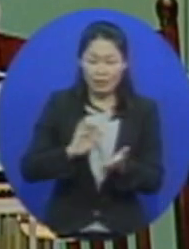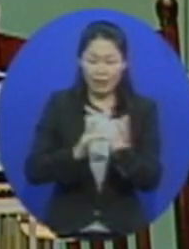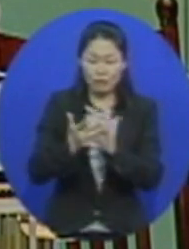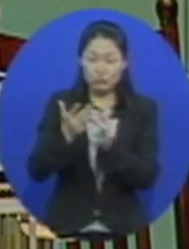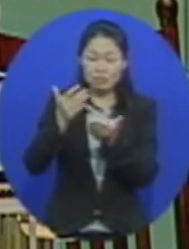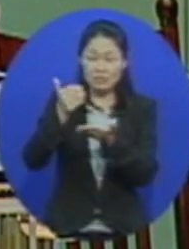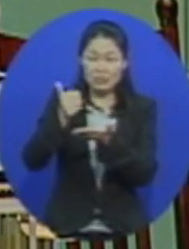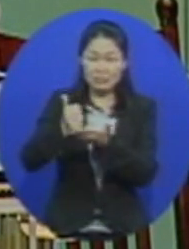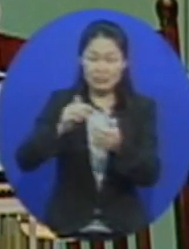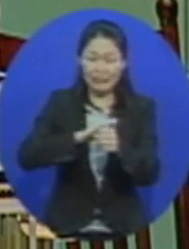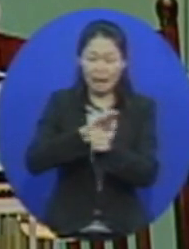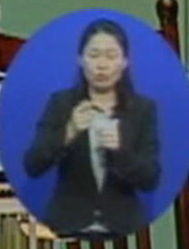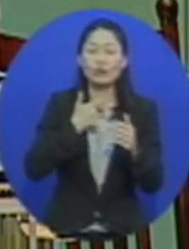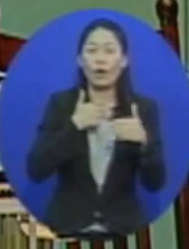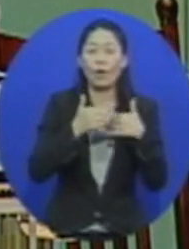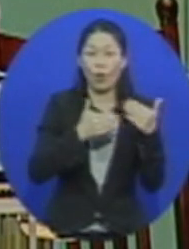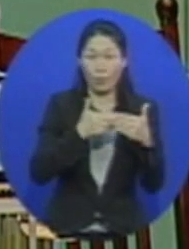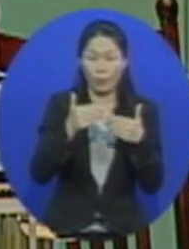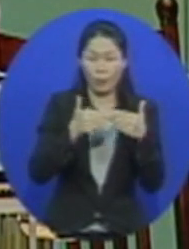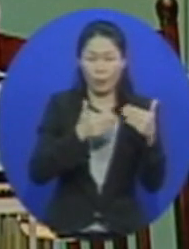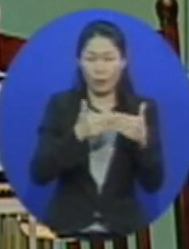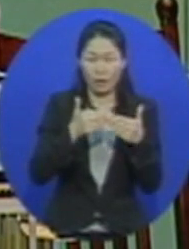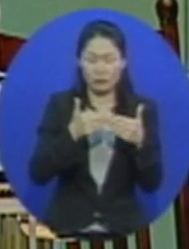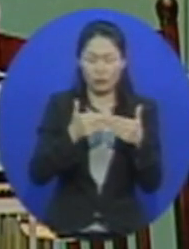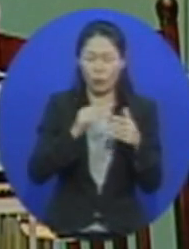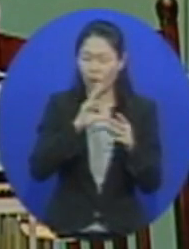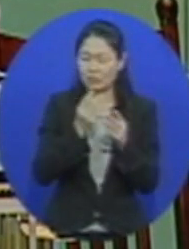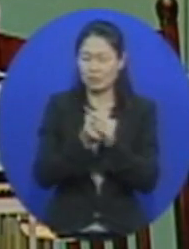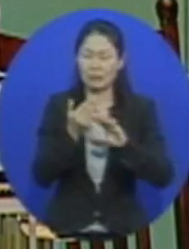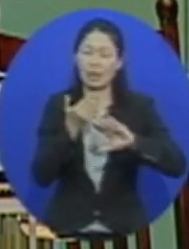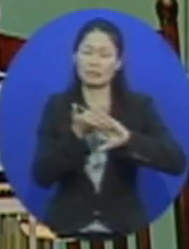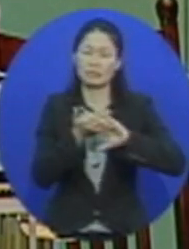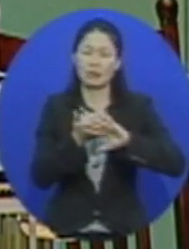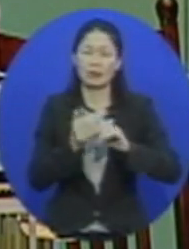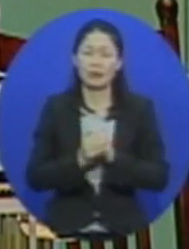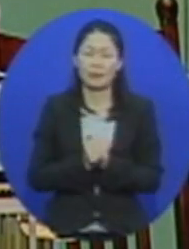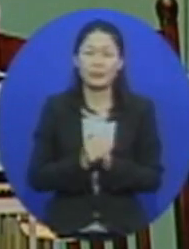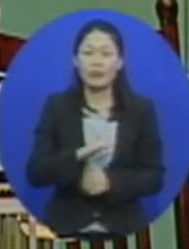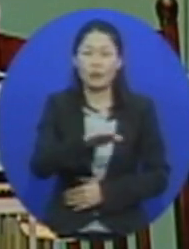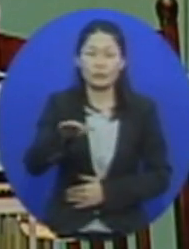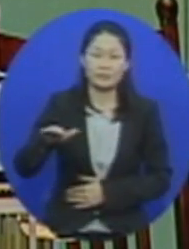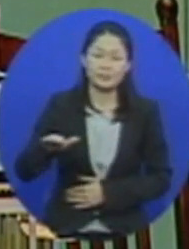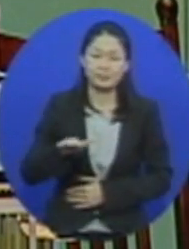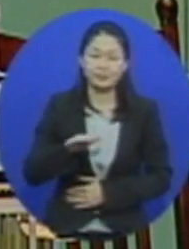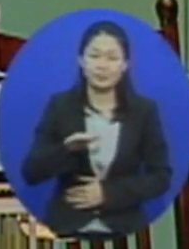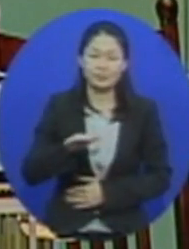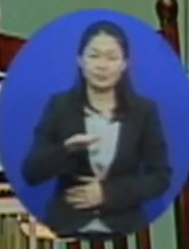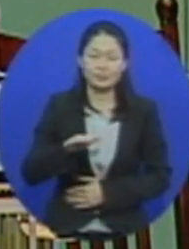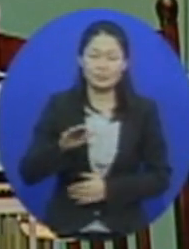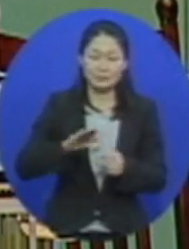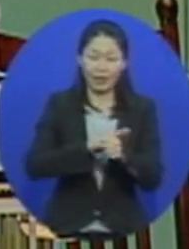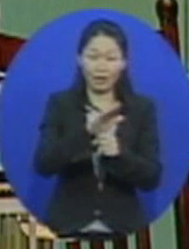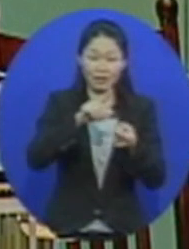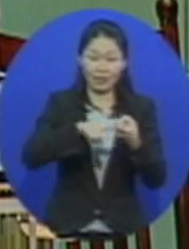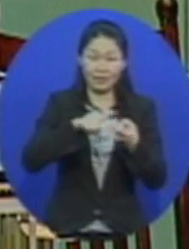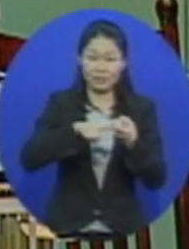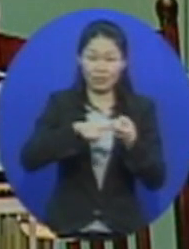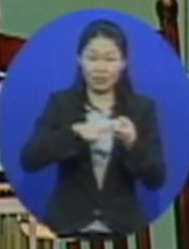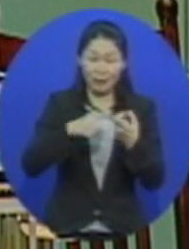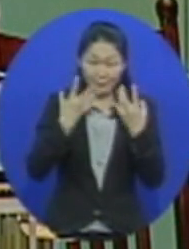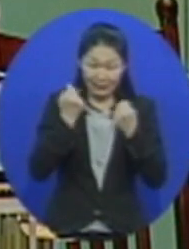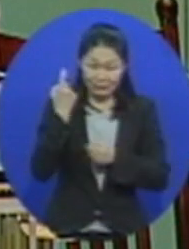사랑으로 경험하는 것은 전혀 다른 문제예요 여러분 사랑에 대해서 많이